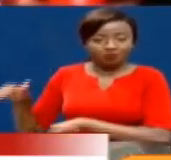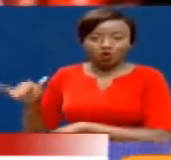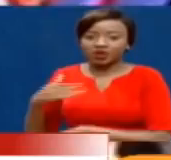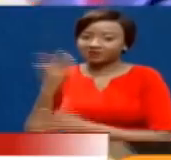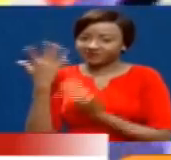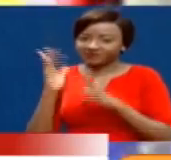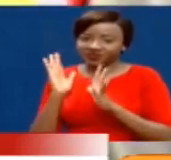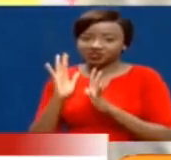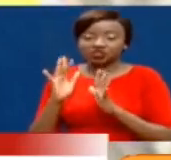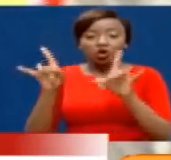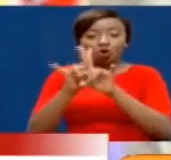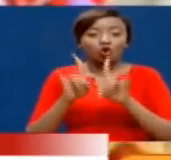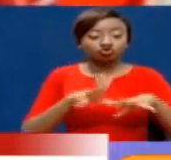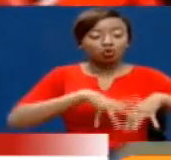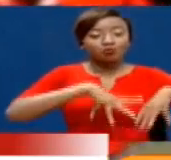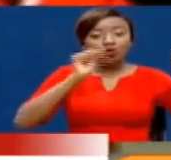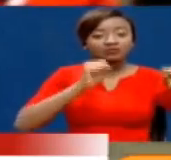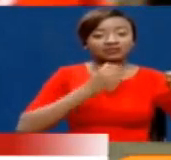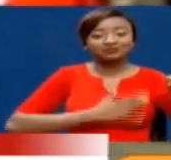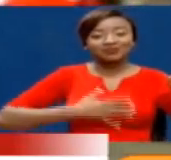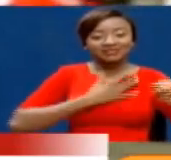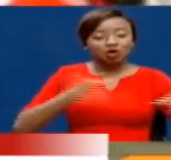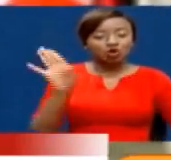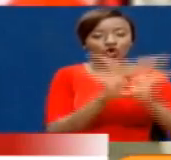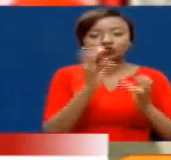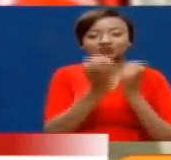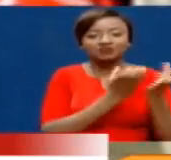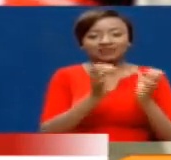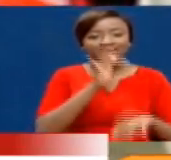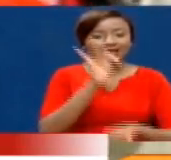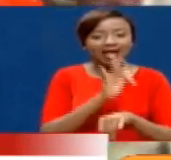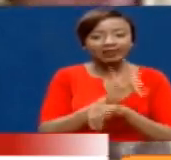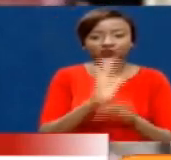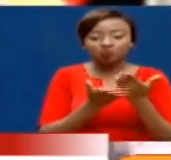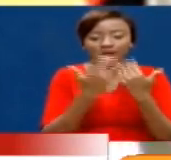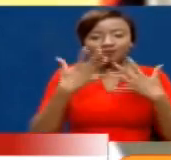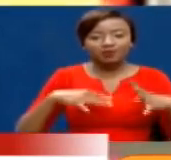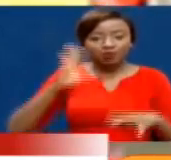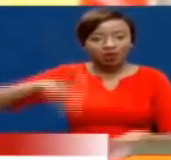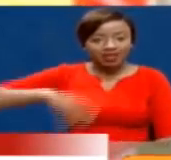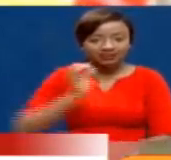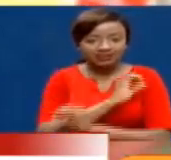waachilie waajiri wao mapema ili wasiwacheleweshe kama vile iko.